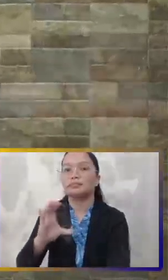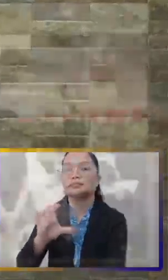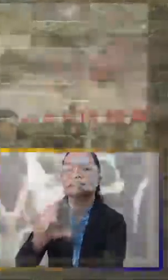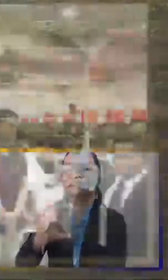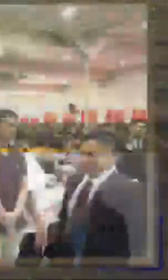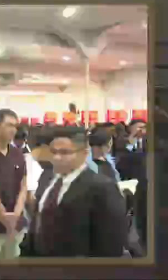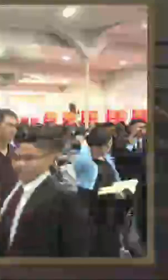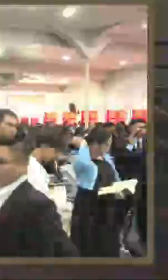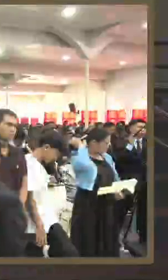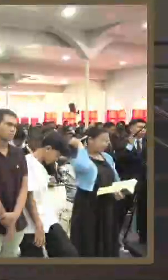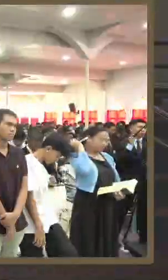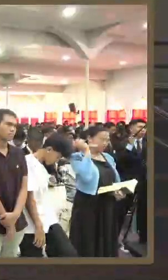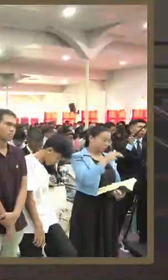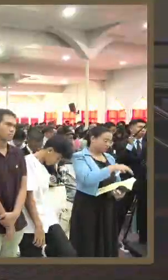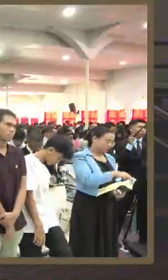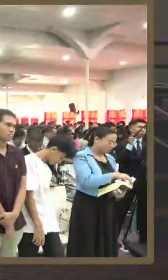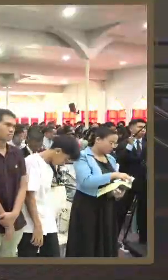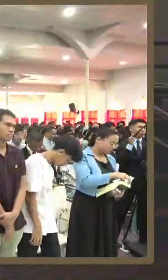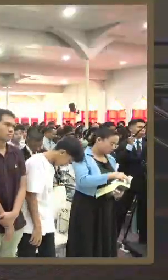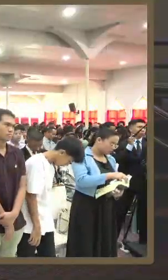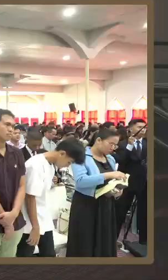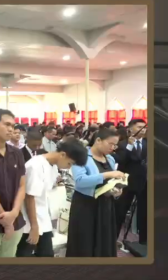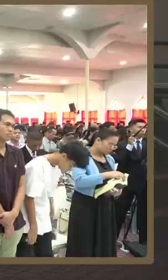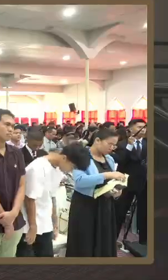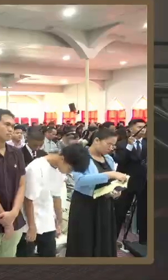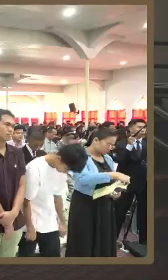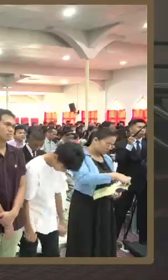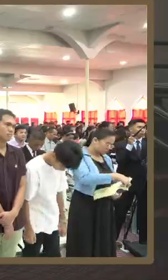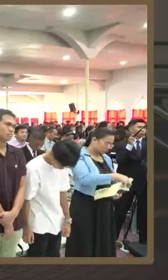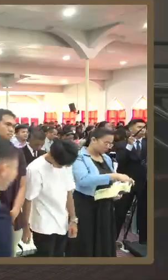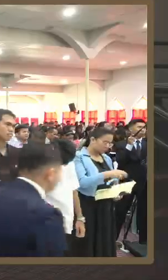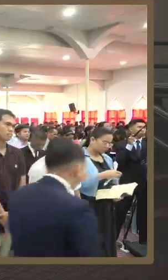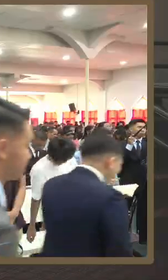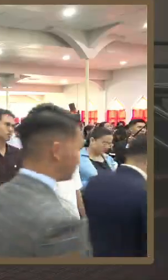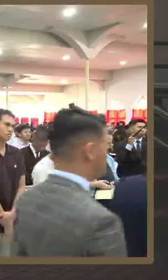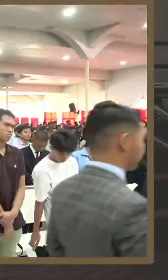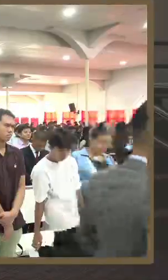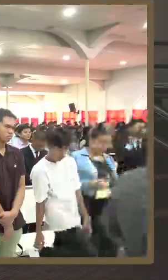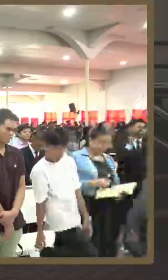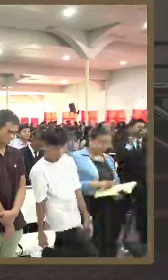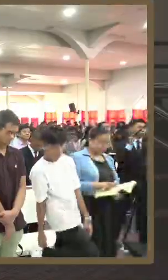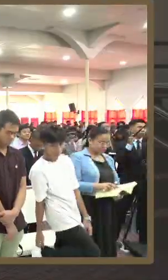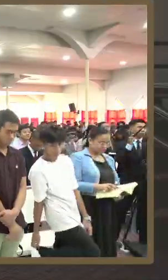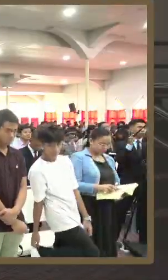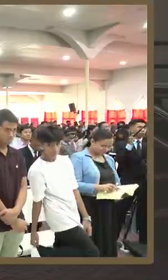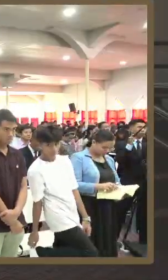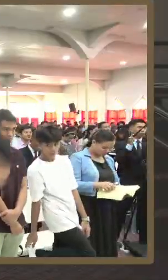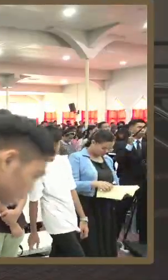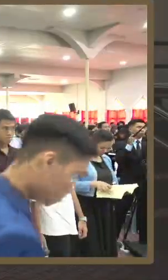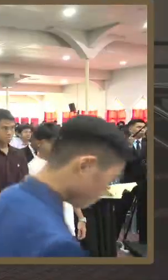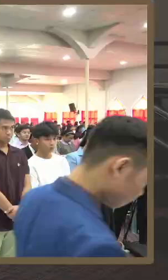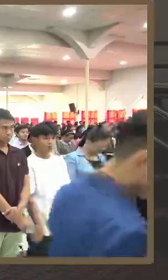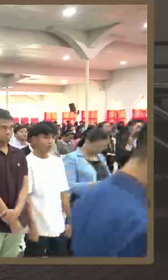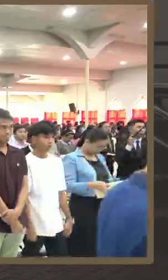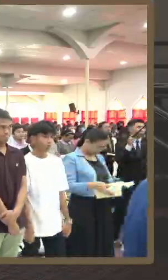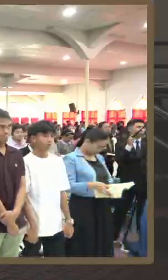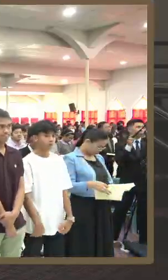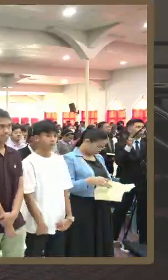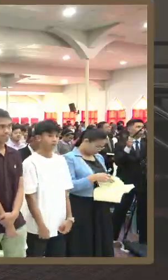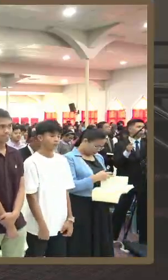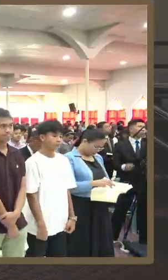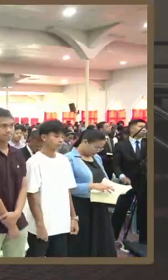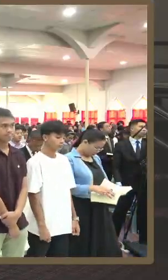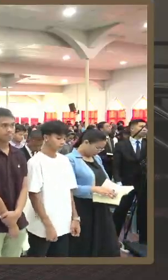ilang i-review sa inyo mamaya sa Sunday School. Okay? Kaya pag nag-review tayo, tandaan nyo may